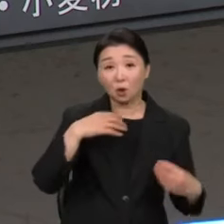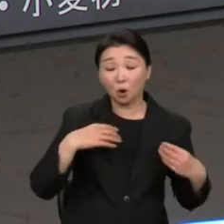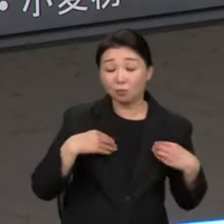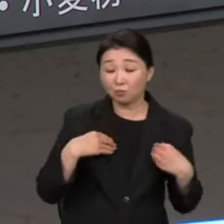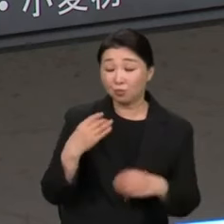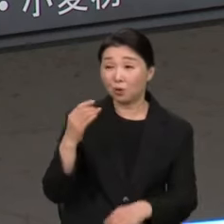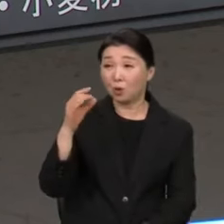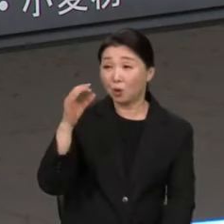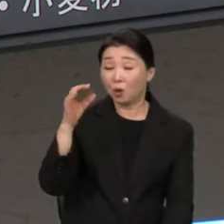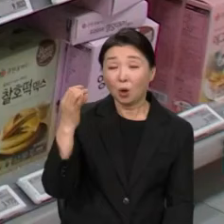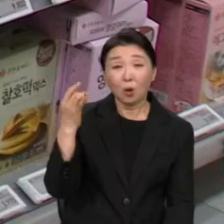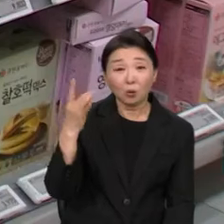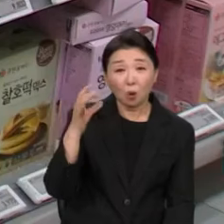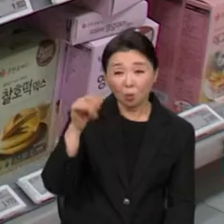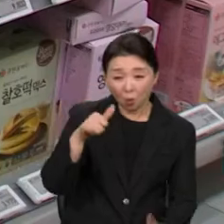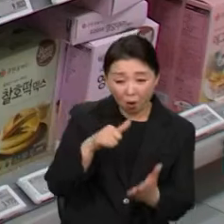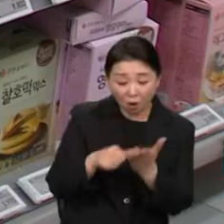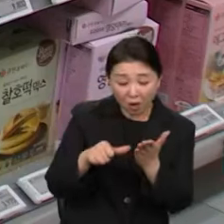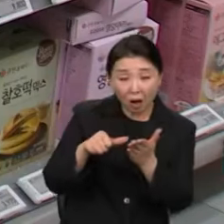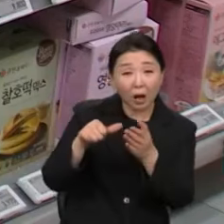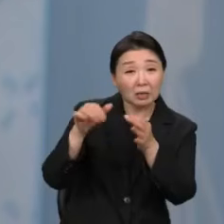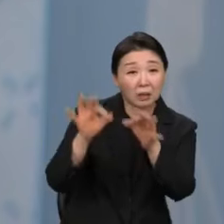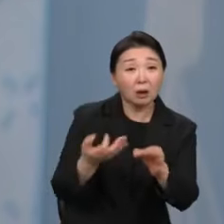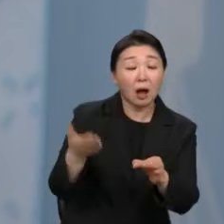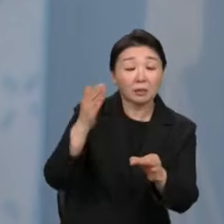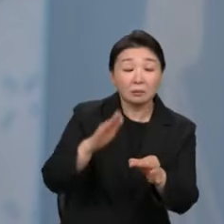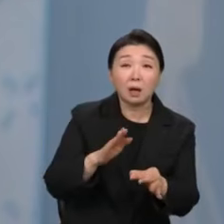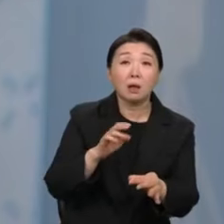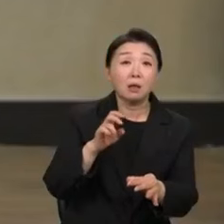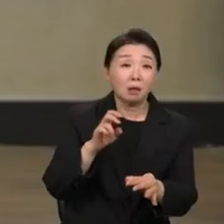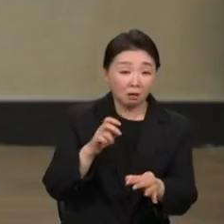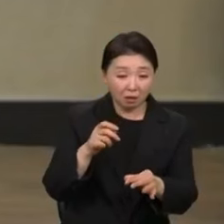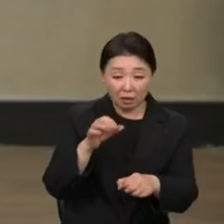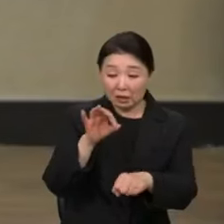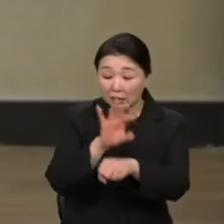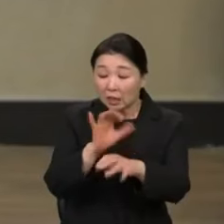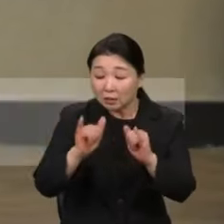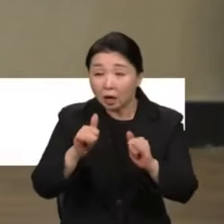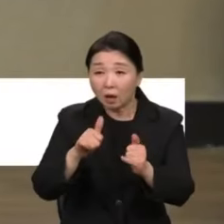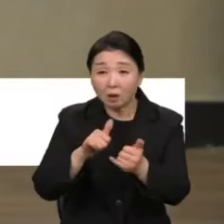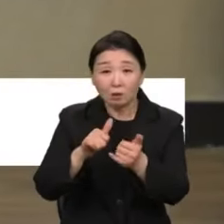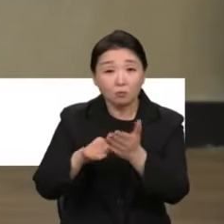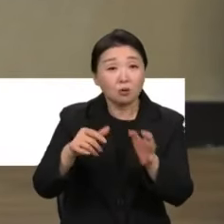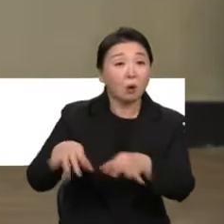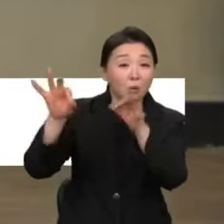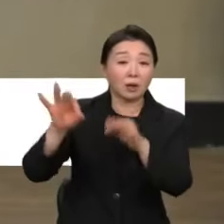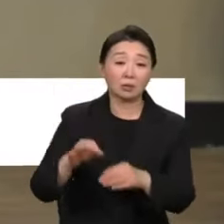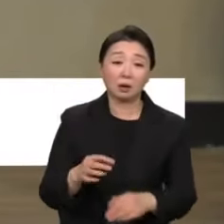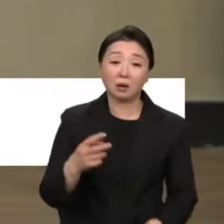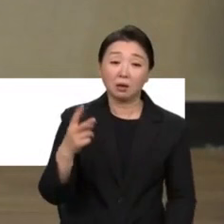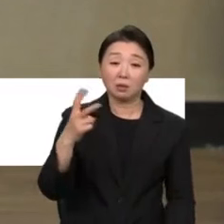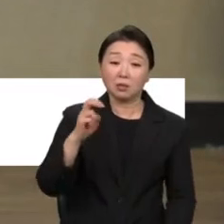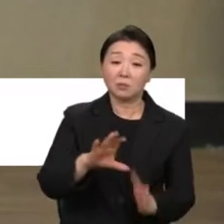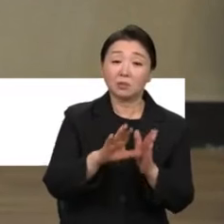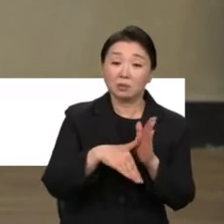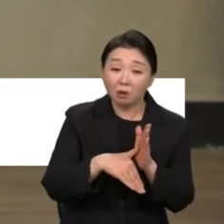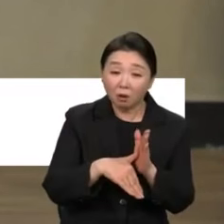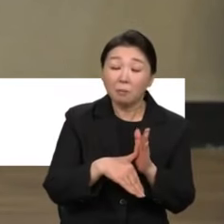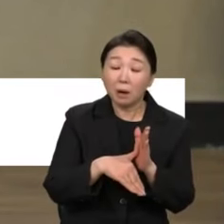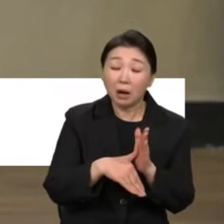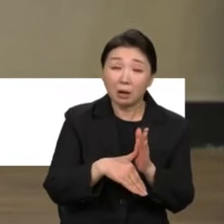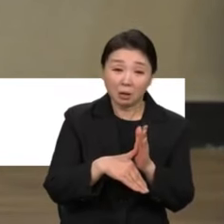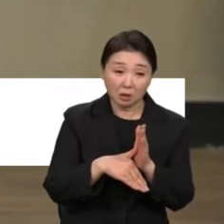있 소비자 가격이 오은 밀가루를 언급했는데 22년 고점 대비 절반 가량